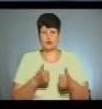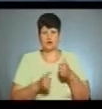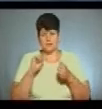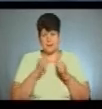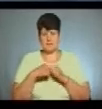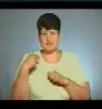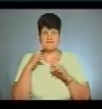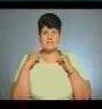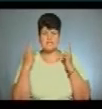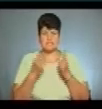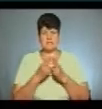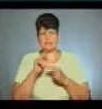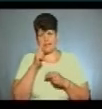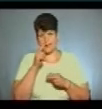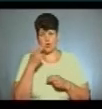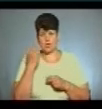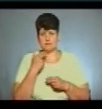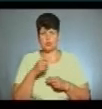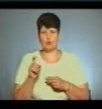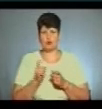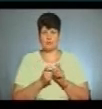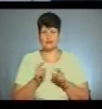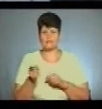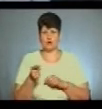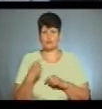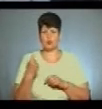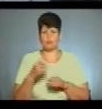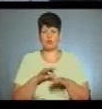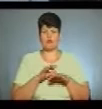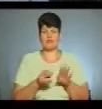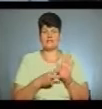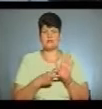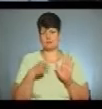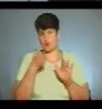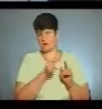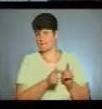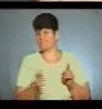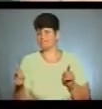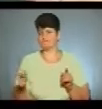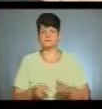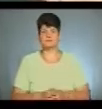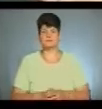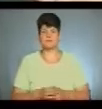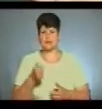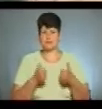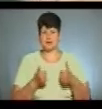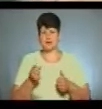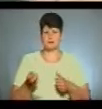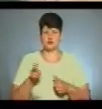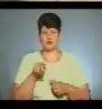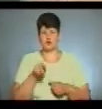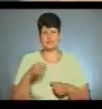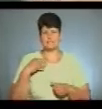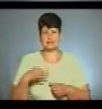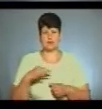президента Федерації греко-римської боротьби Тернопільської області Євгена Ворка проводять 7-й рік. На змагання прийшов його син